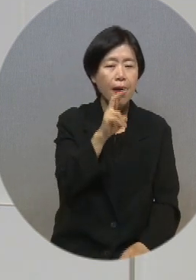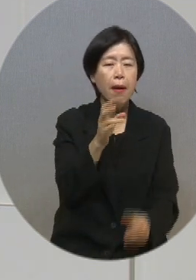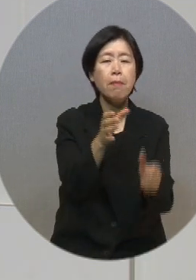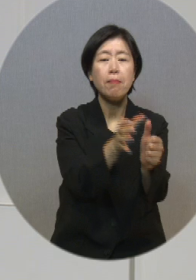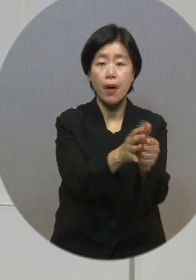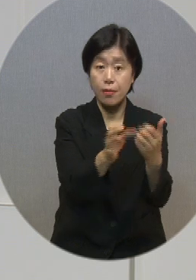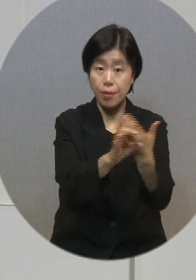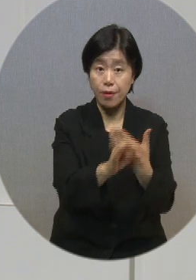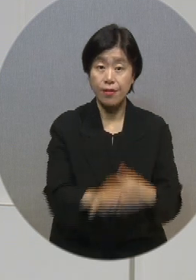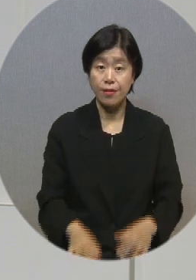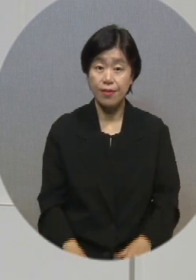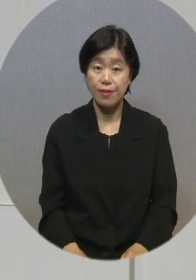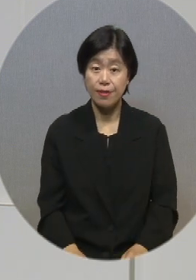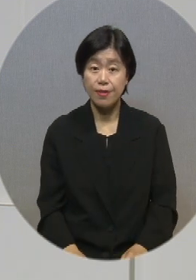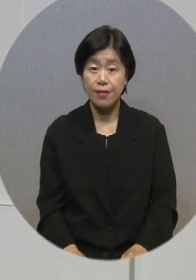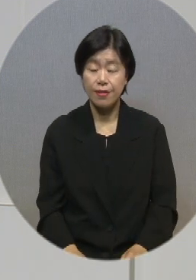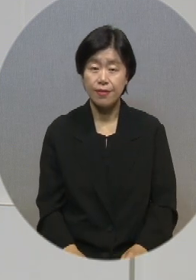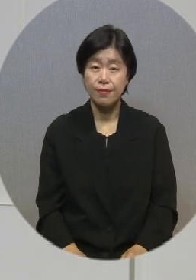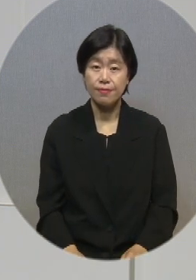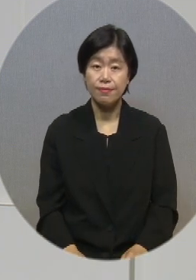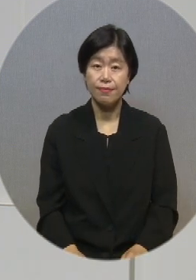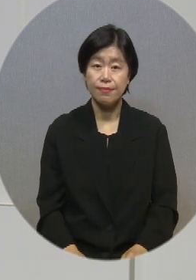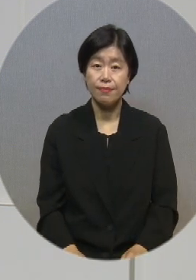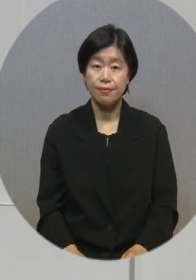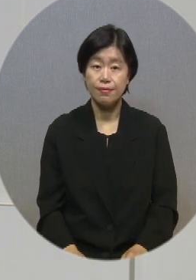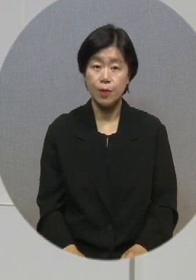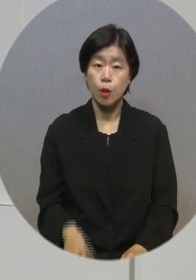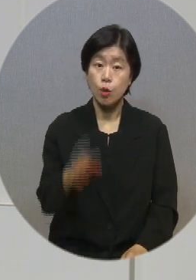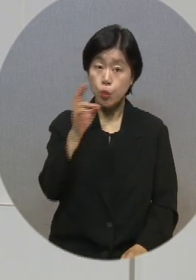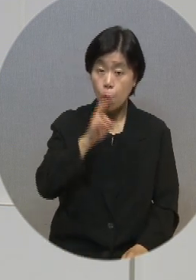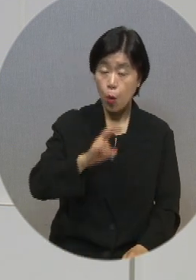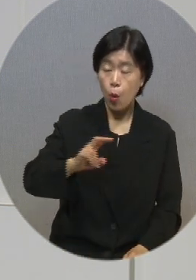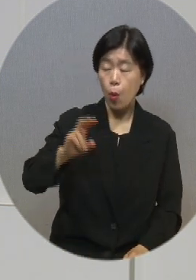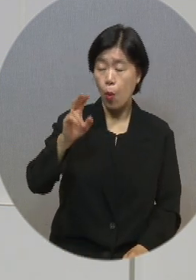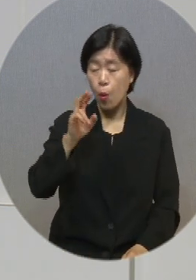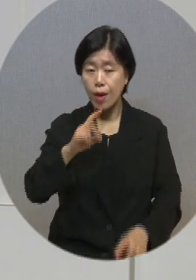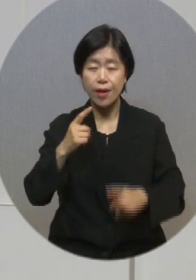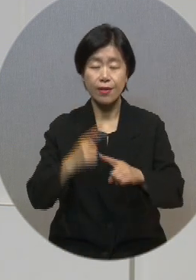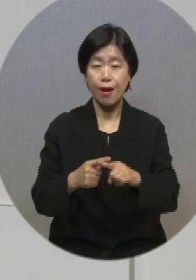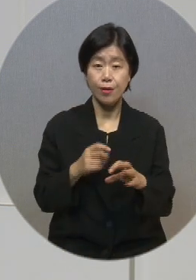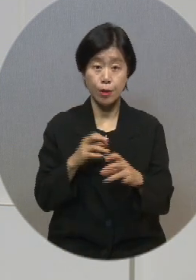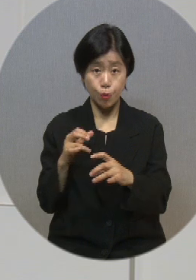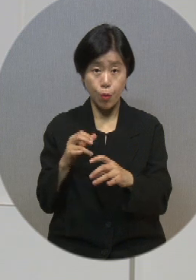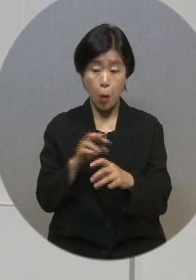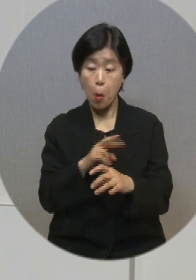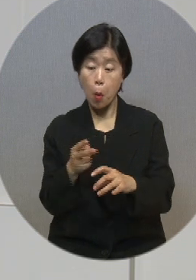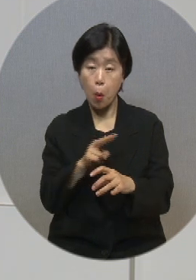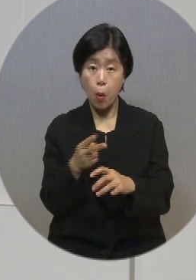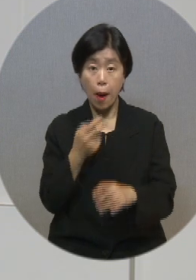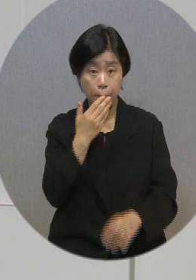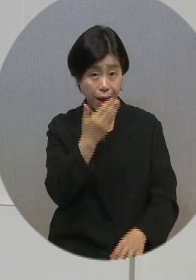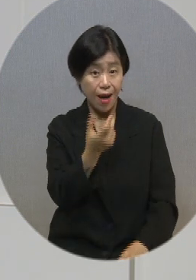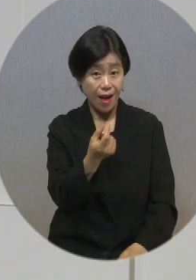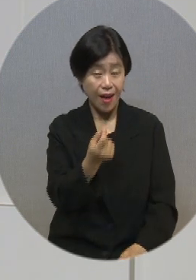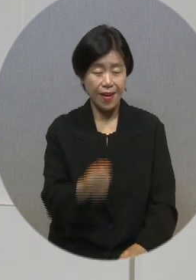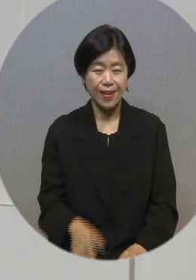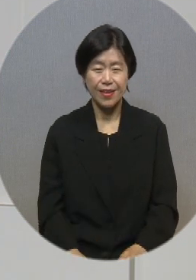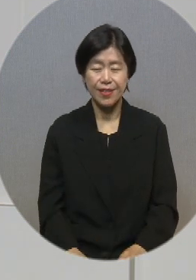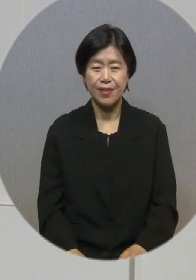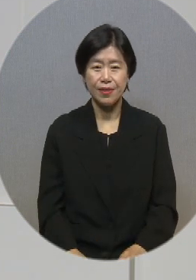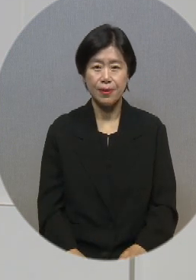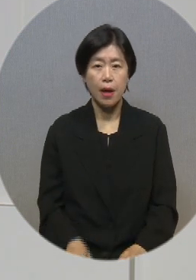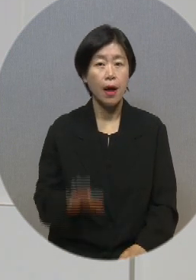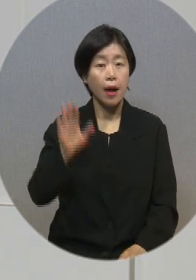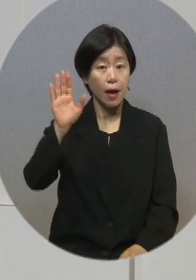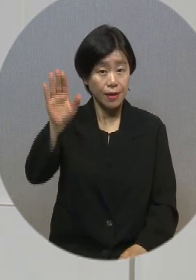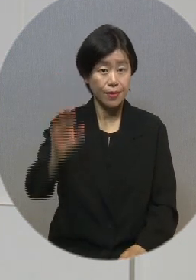나오시는 분들 보니까 색소폰 연주는 하시다가 노래도 하고 막 이렇게 하더라고요. 네. 네. 저 그런